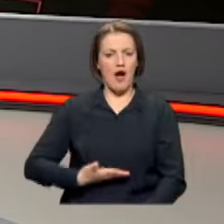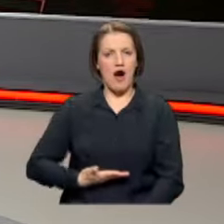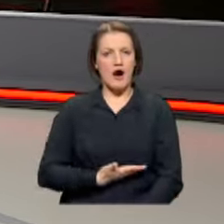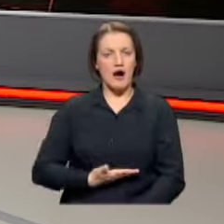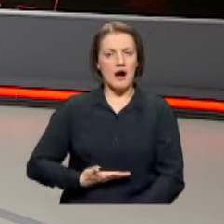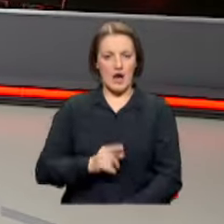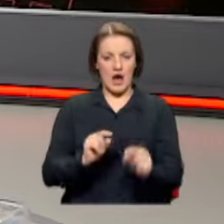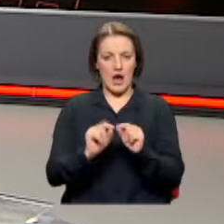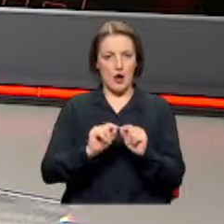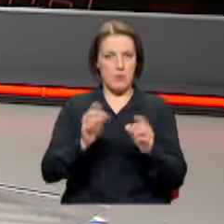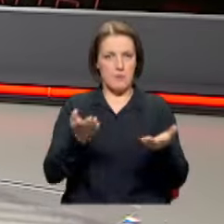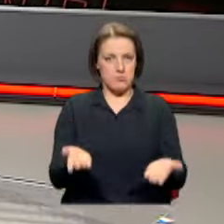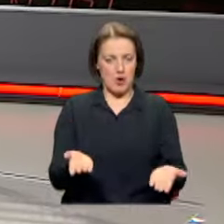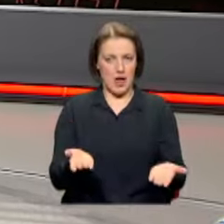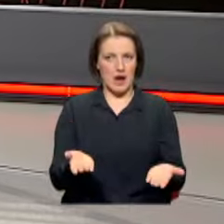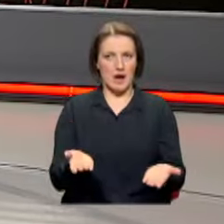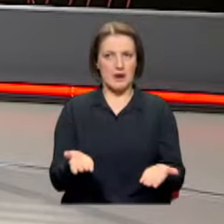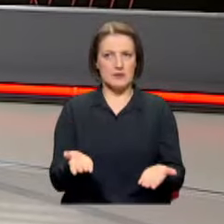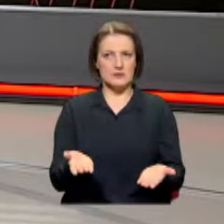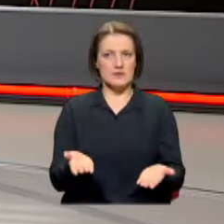ekonomi bu haldeyken, acından ölürken,